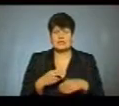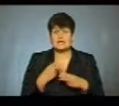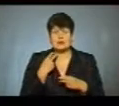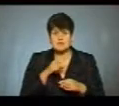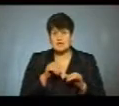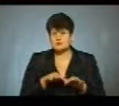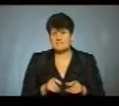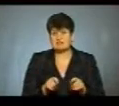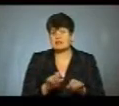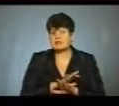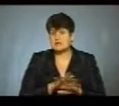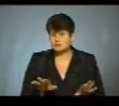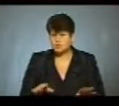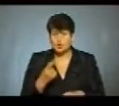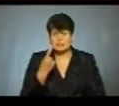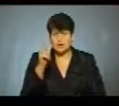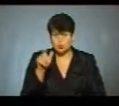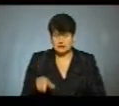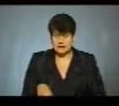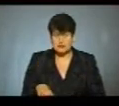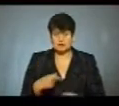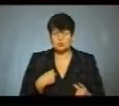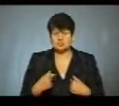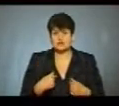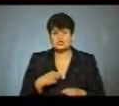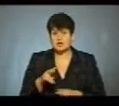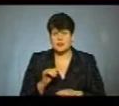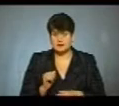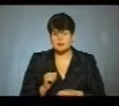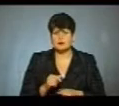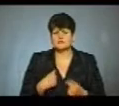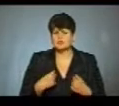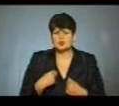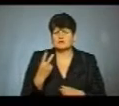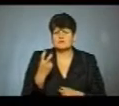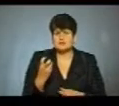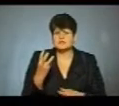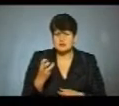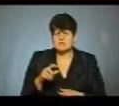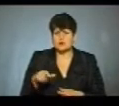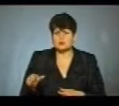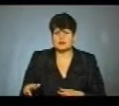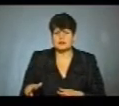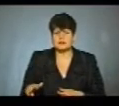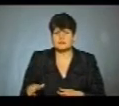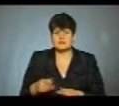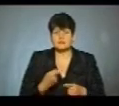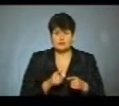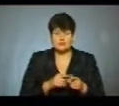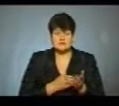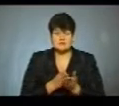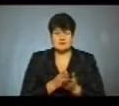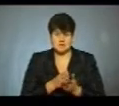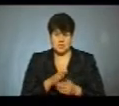будемо. Відповідно, одна людина – постраждала. Постраждало 100 людей, 200, 300. Поставте це на професійний